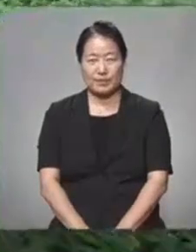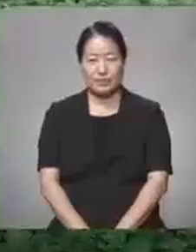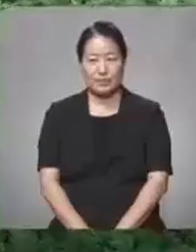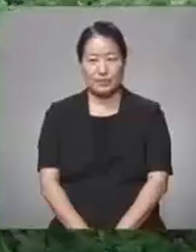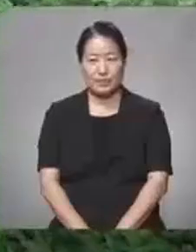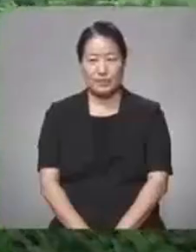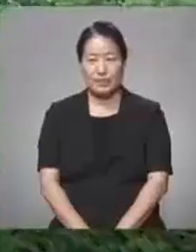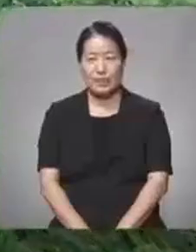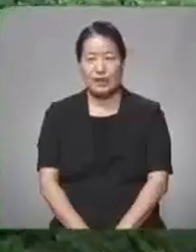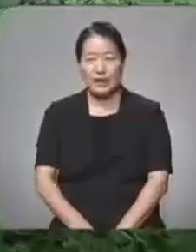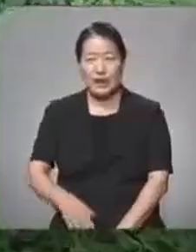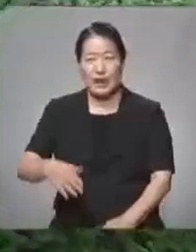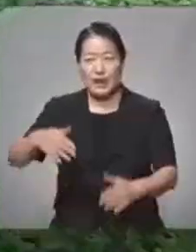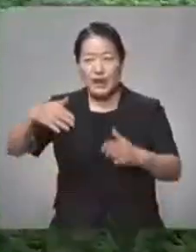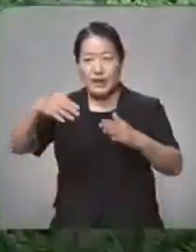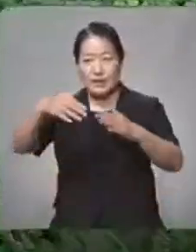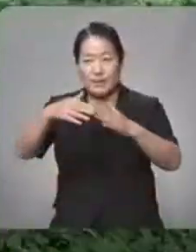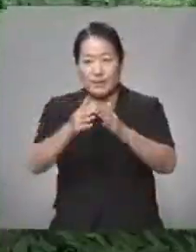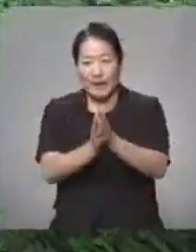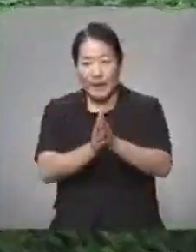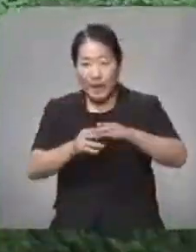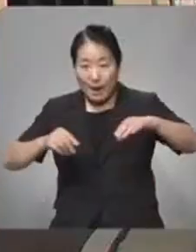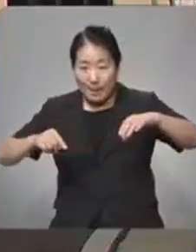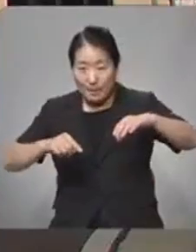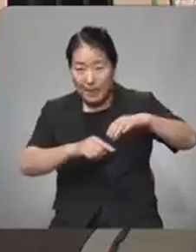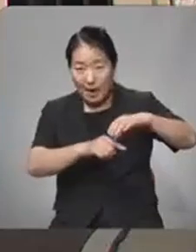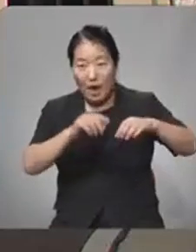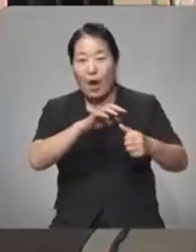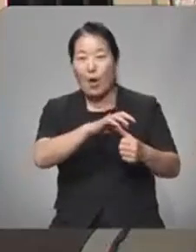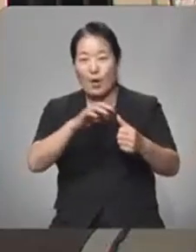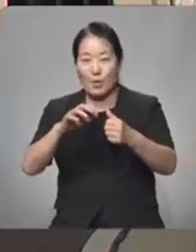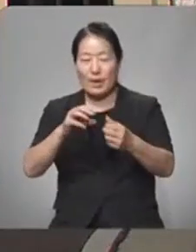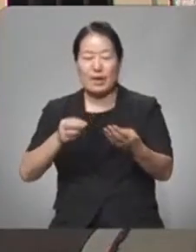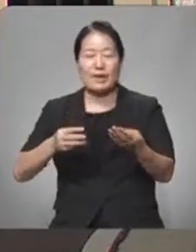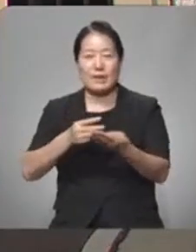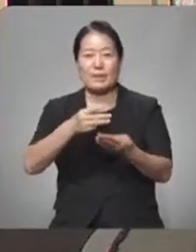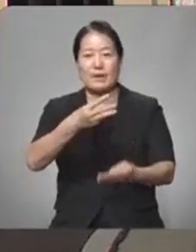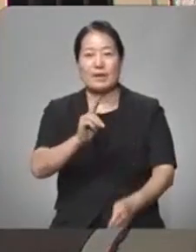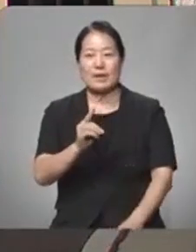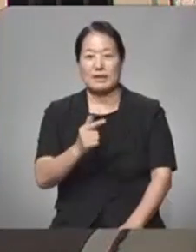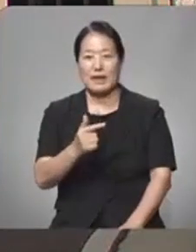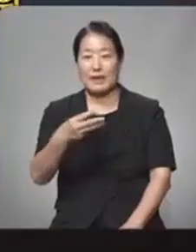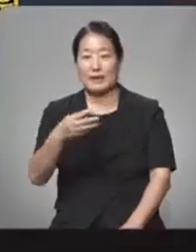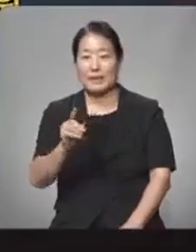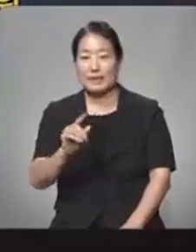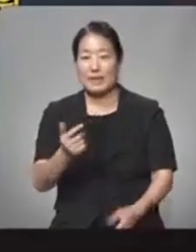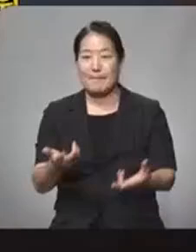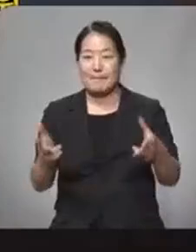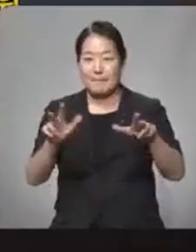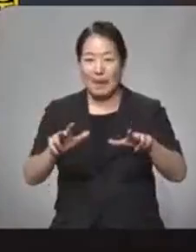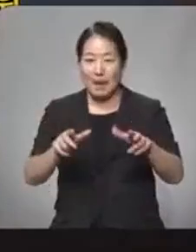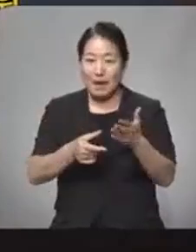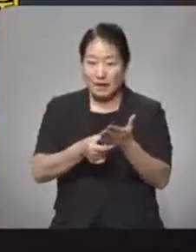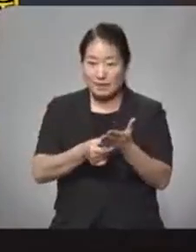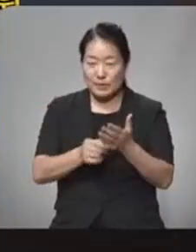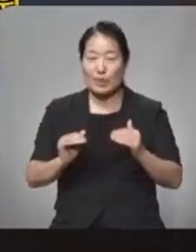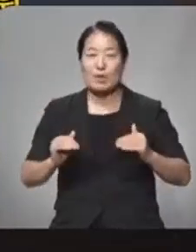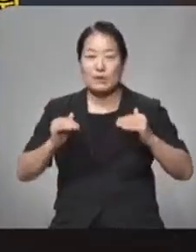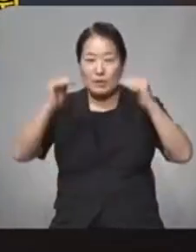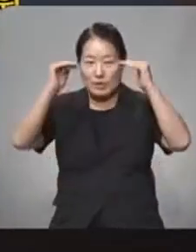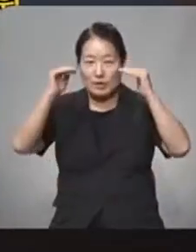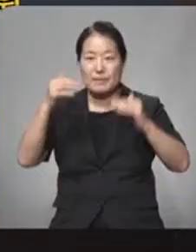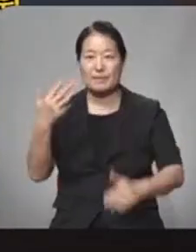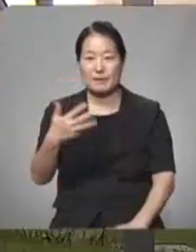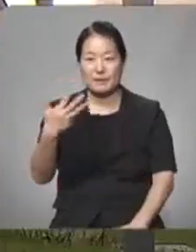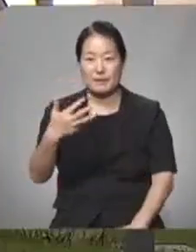폐경도 활용해 관광지로 조성한 태백 탄탄 파크입니다 입장료는 성인 기준 8,000원으로 태백 시민은